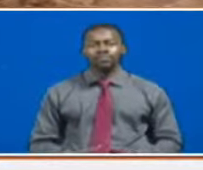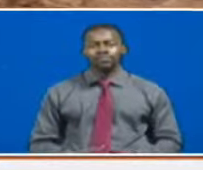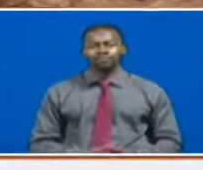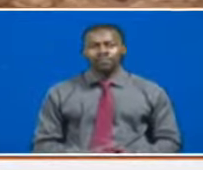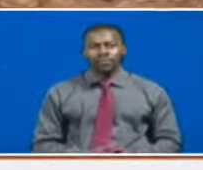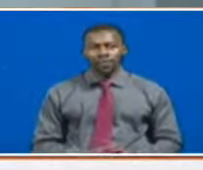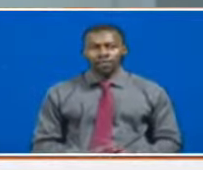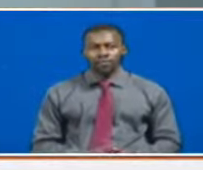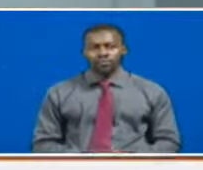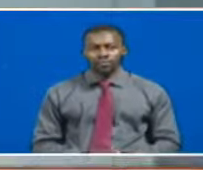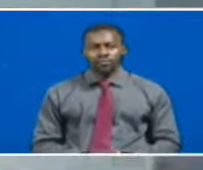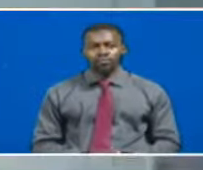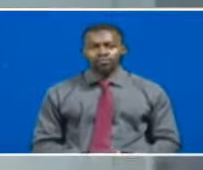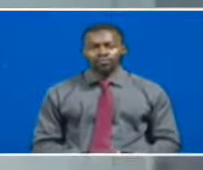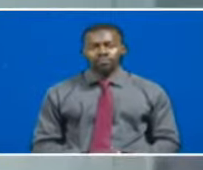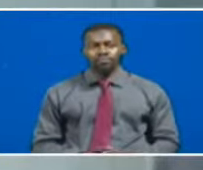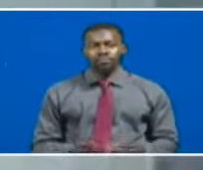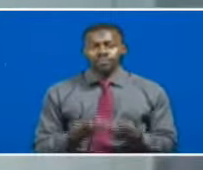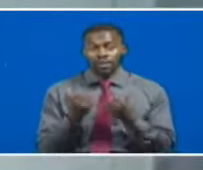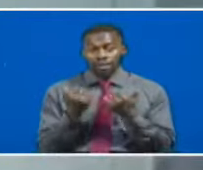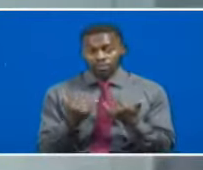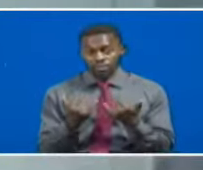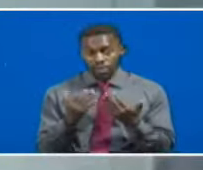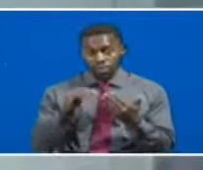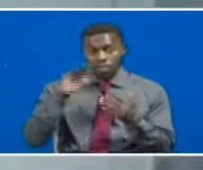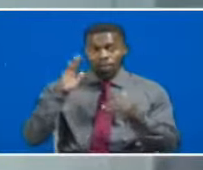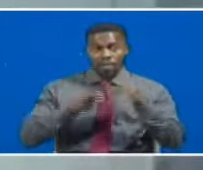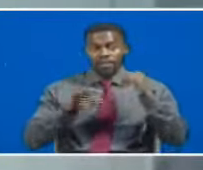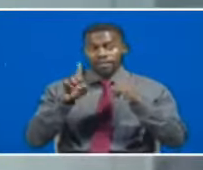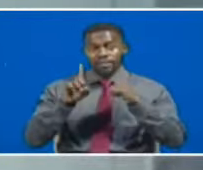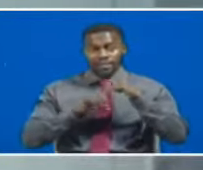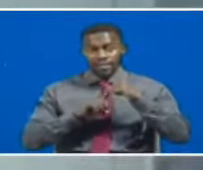News. Now, meanwhile, more than 16 people are missing following